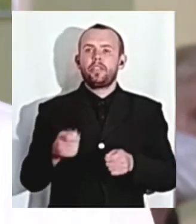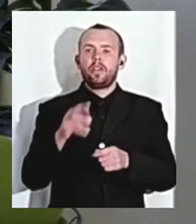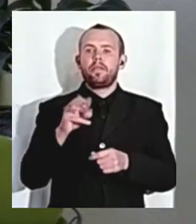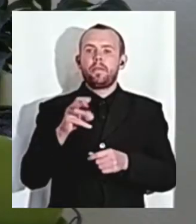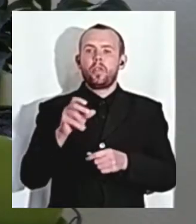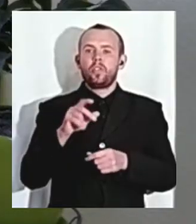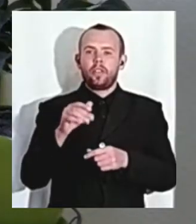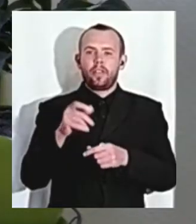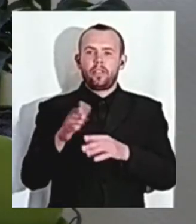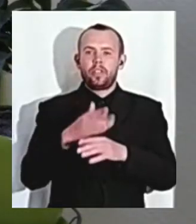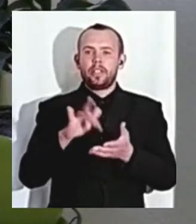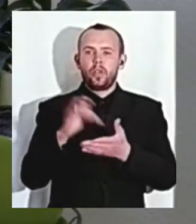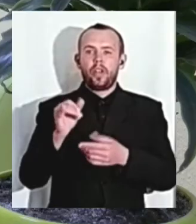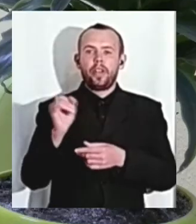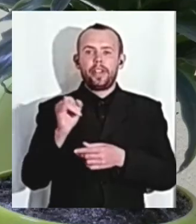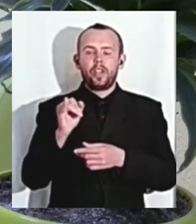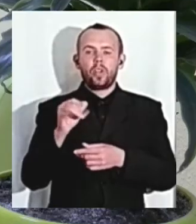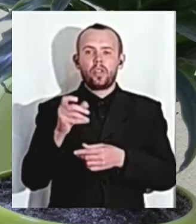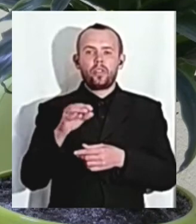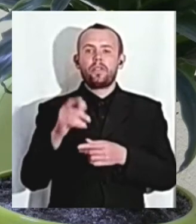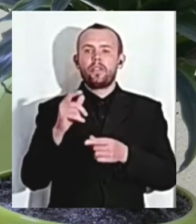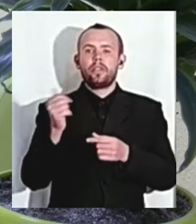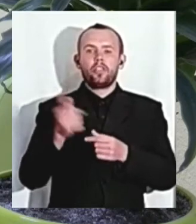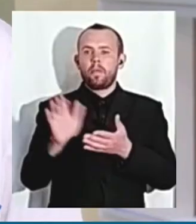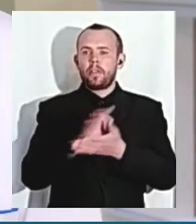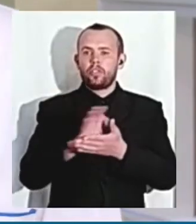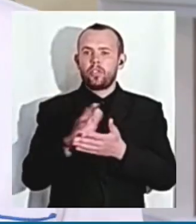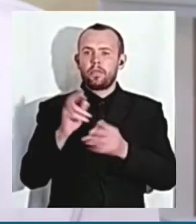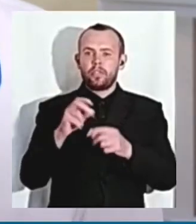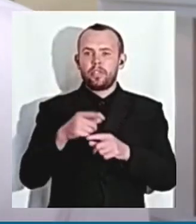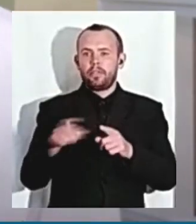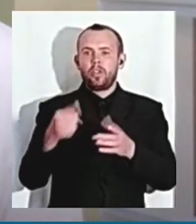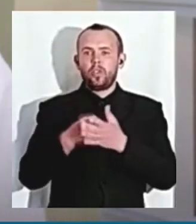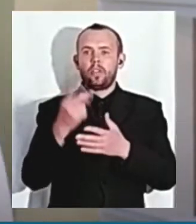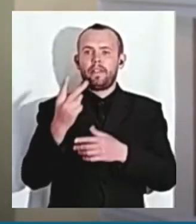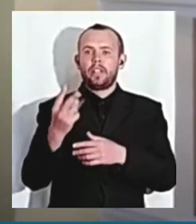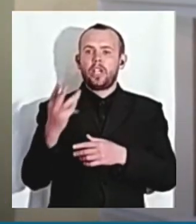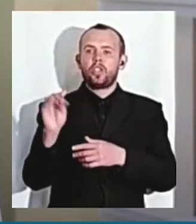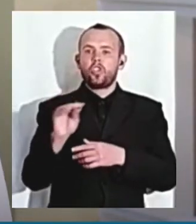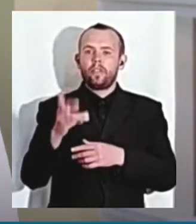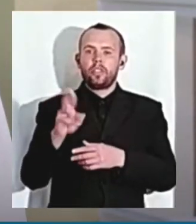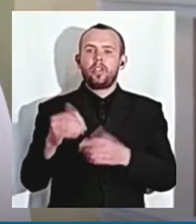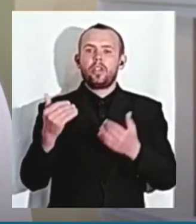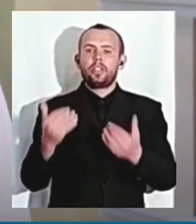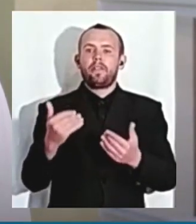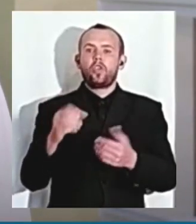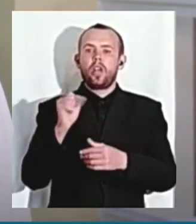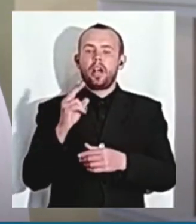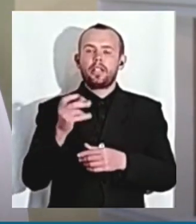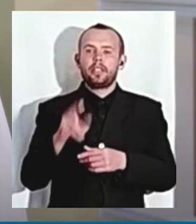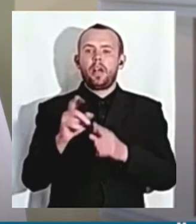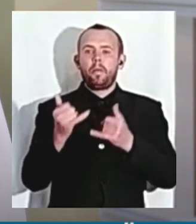Ігоря Тетянко, тиждень безкоштовних обстежень триватиме до 23 жовтня. Сьогоднішня акція приурочена к Всемирному